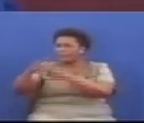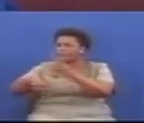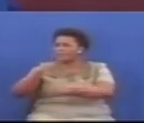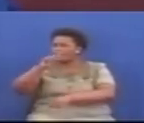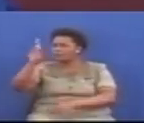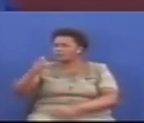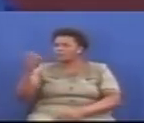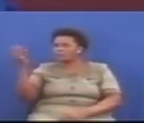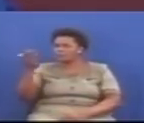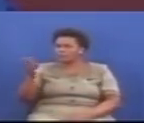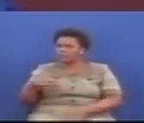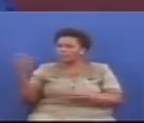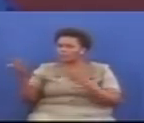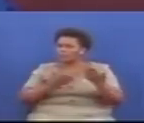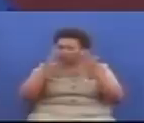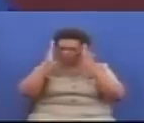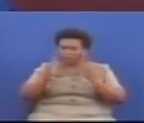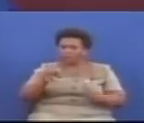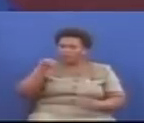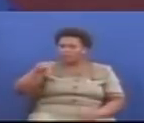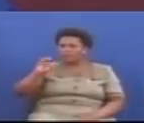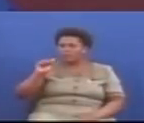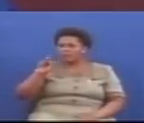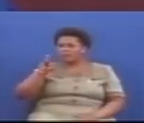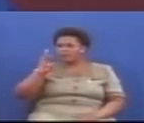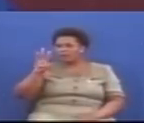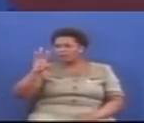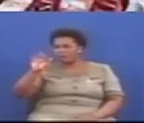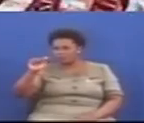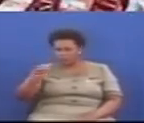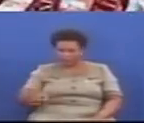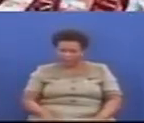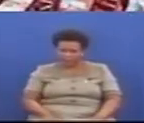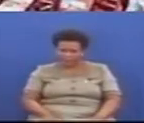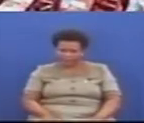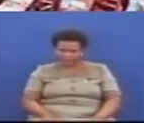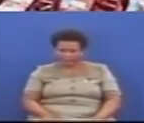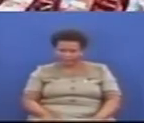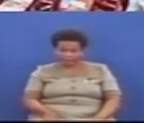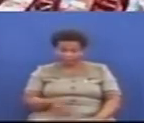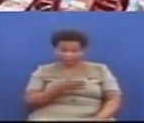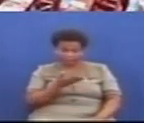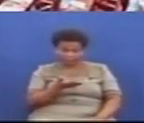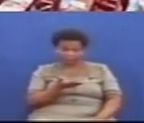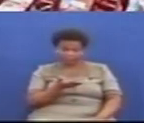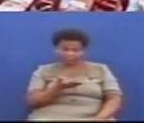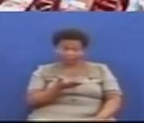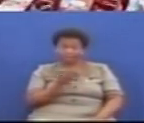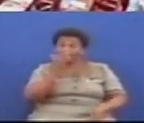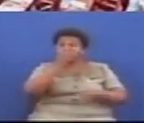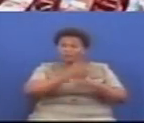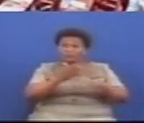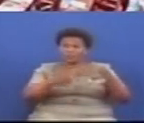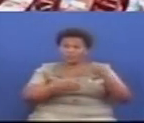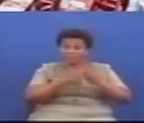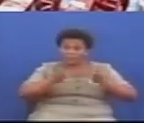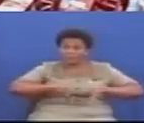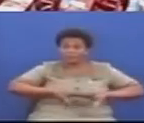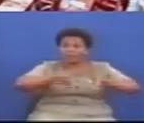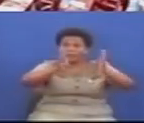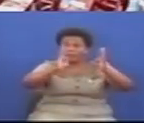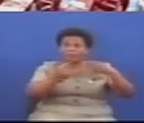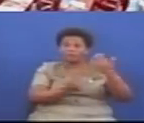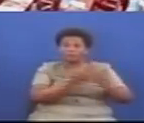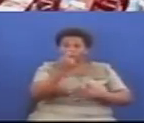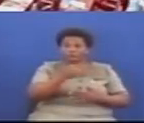Agnes Marwa. Swali lake linauliza, tangu ujenzi wa barabara ya makutano Sanzati hadi Nata